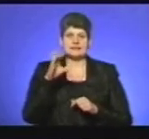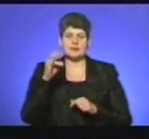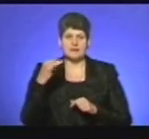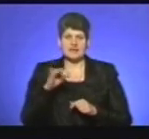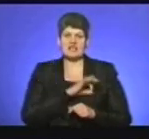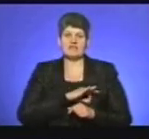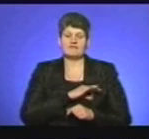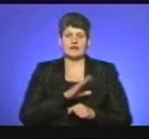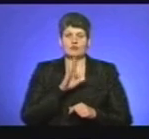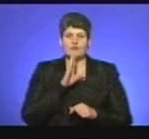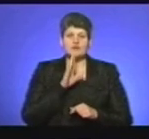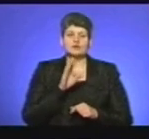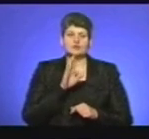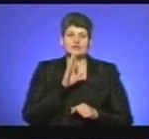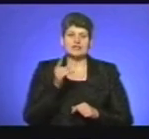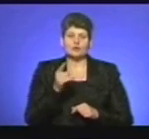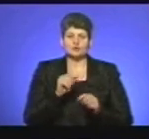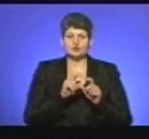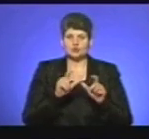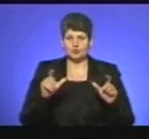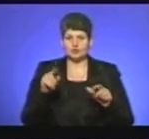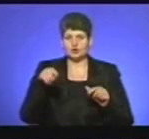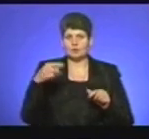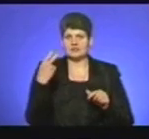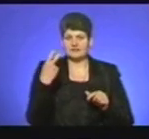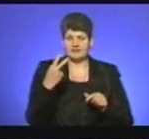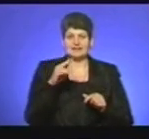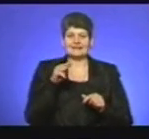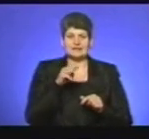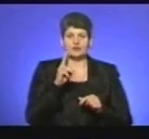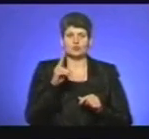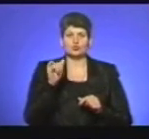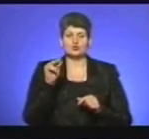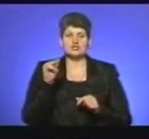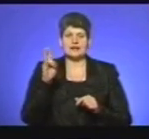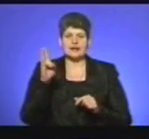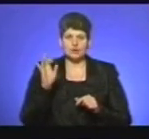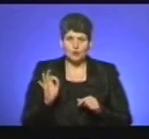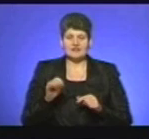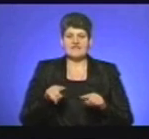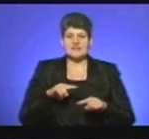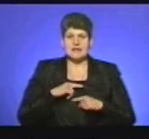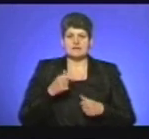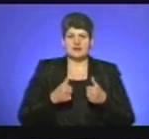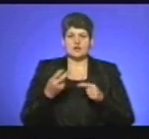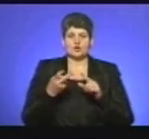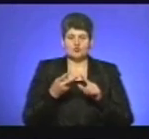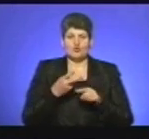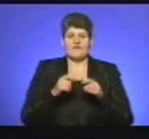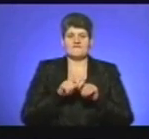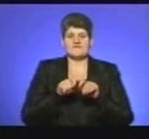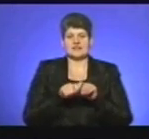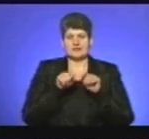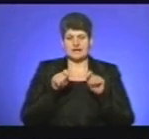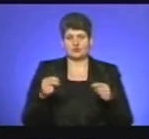вихованку Тернопільської дитячо-юнацької спортивної школи номер 2 Тетяну Кучеренко на фінальних змаганнях другого відкритого міського чемпіонату